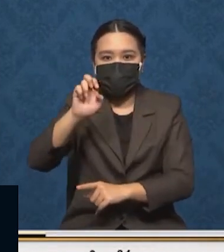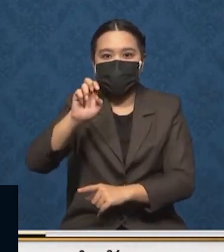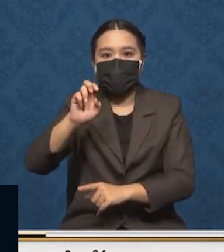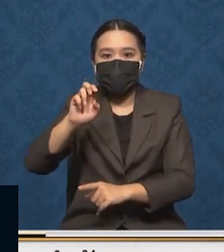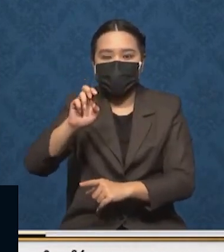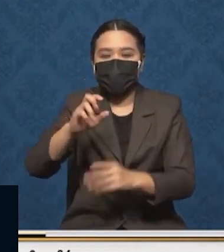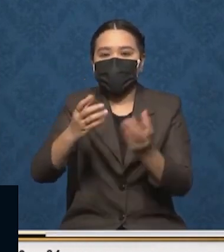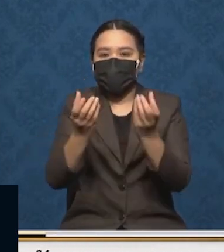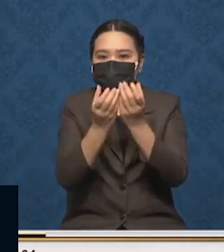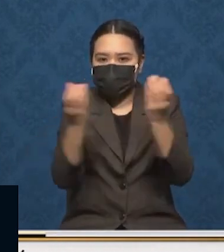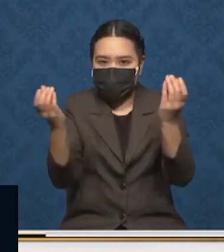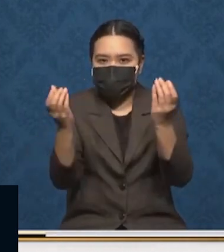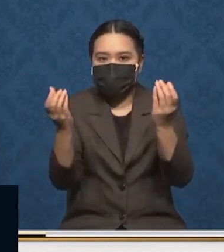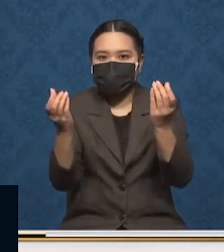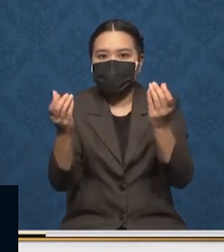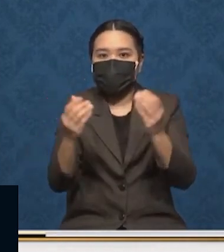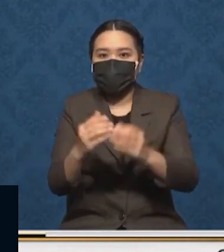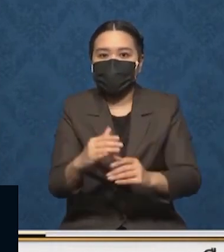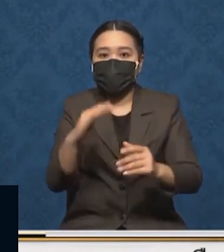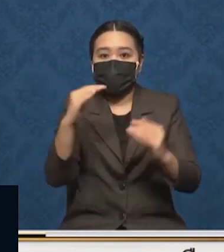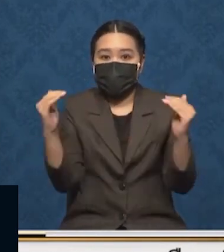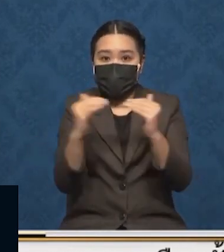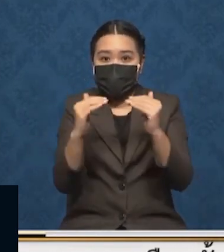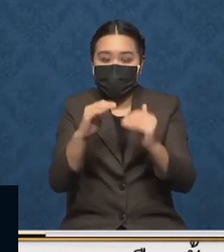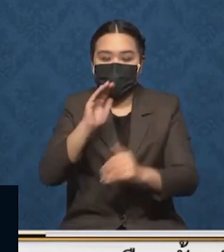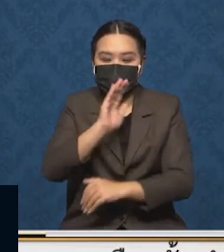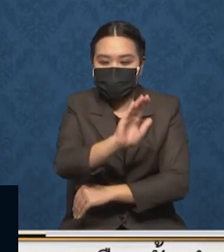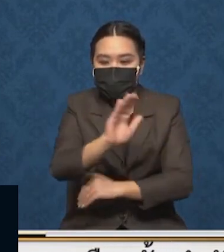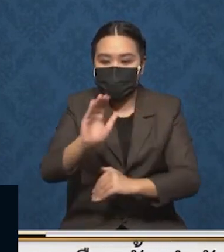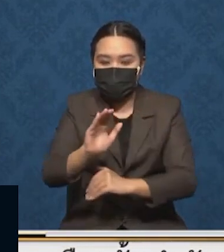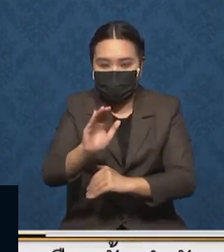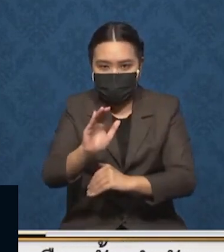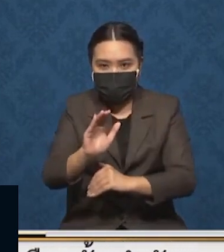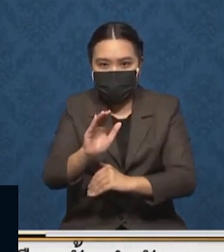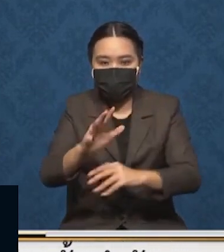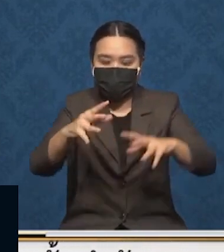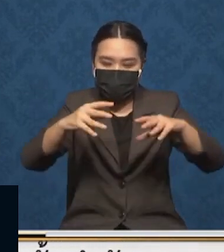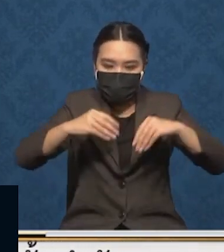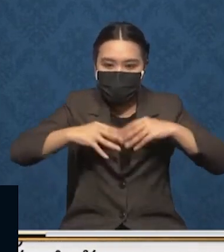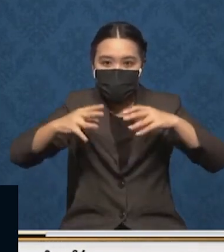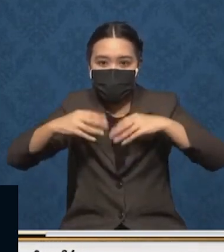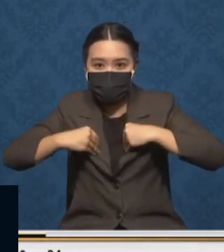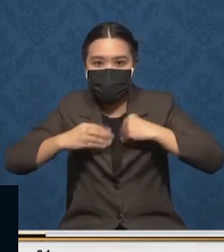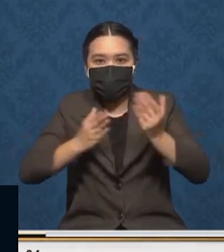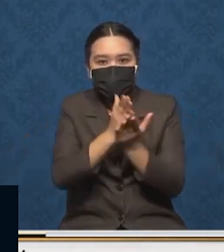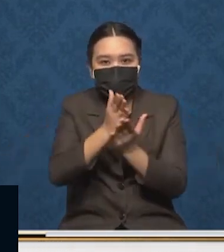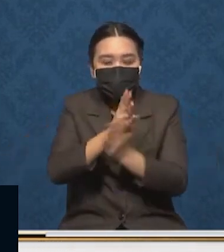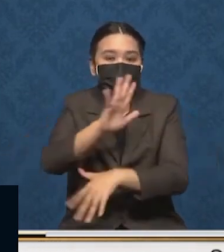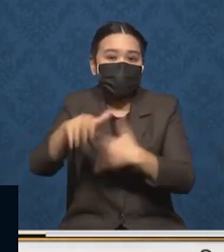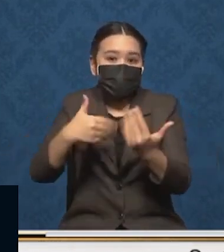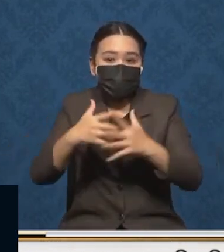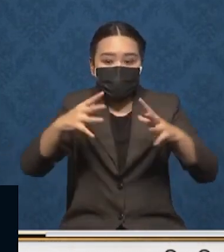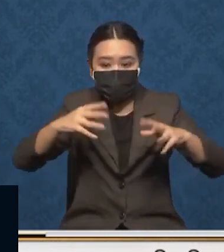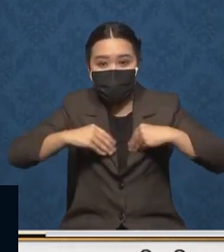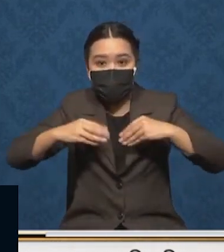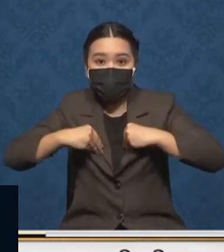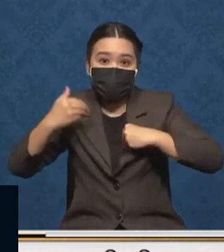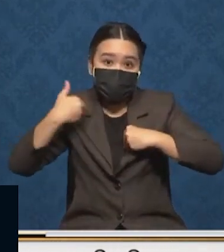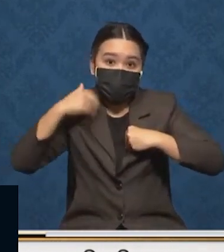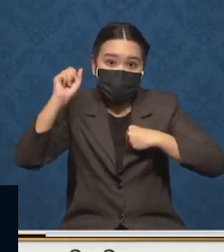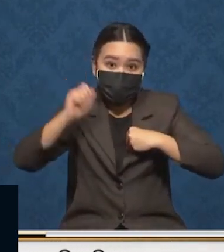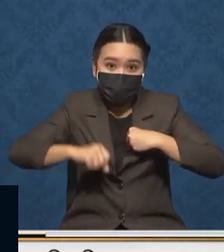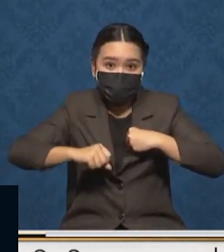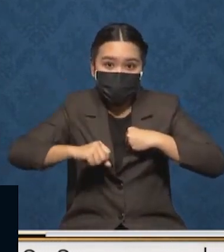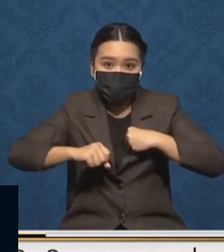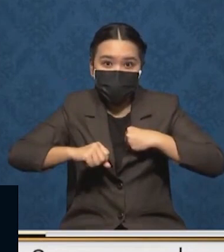รมและเคารพสิทธิของผู้ถูกกล่าวหาในทุกๆฝ่ายหรือไม่นั่นเป็นประเด็นที่วงเงินม